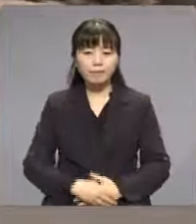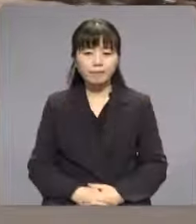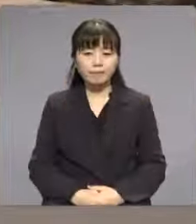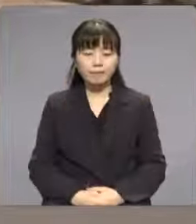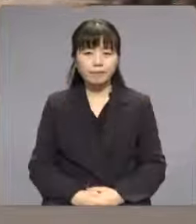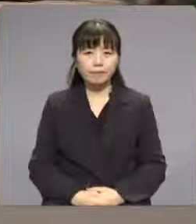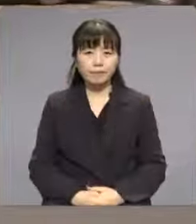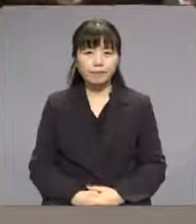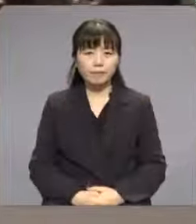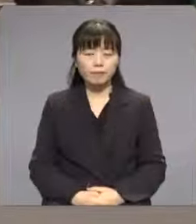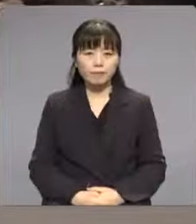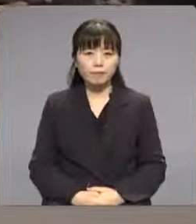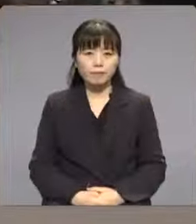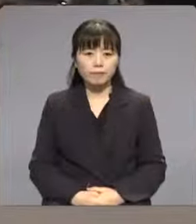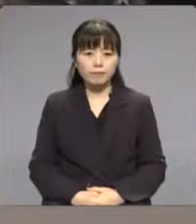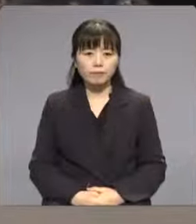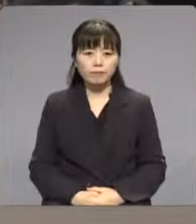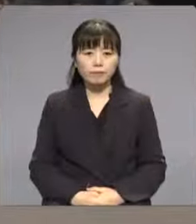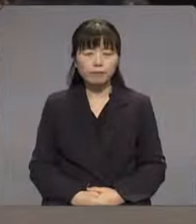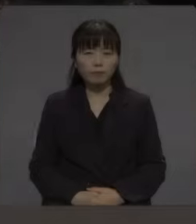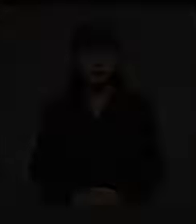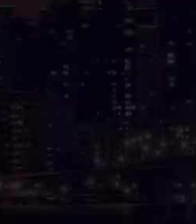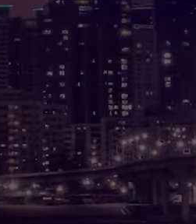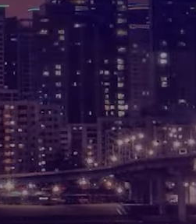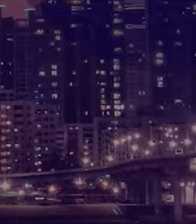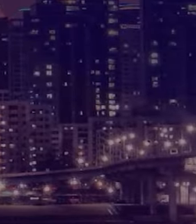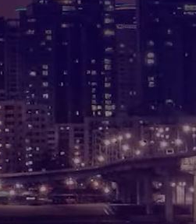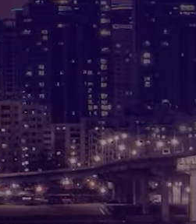있습니다 OBS 뉴스 다인입니다